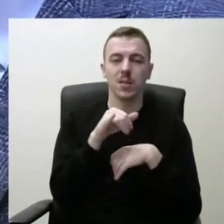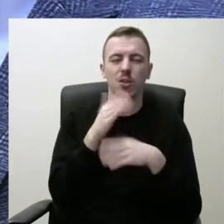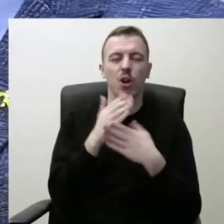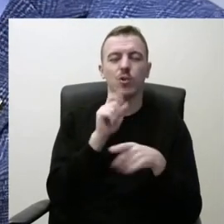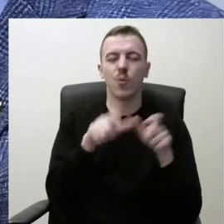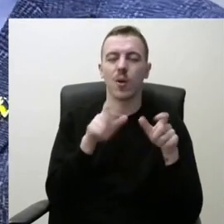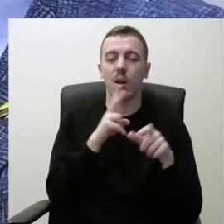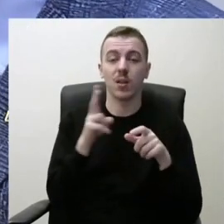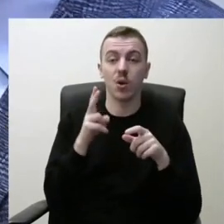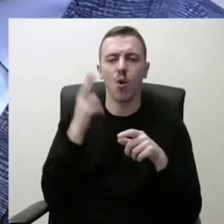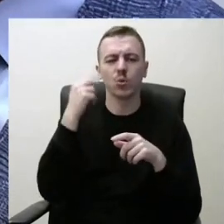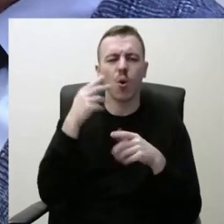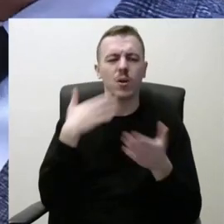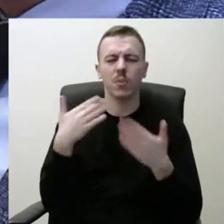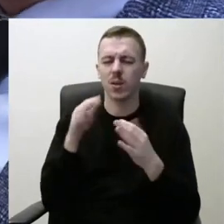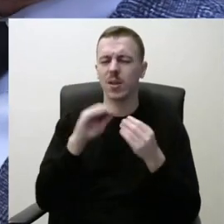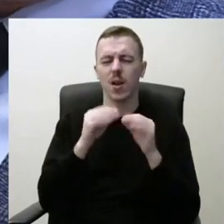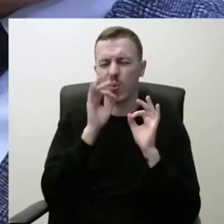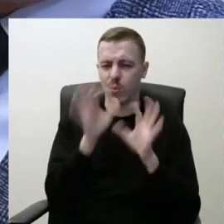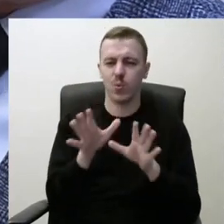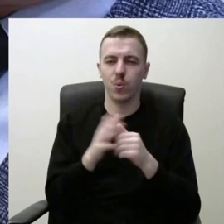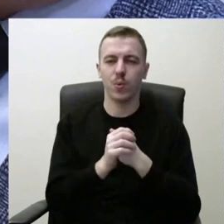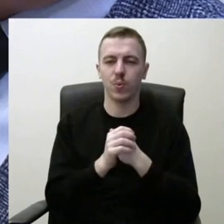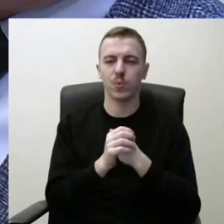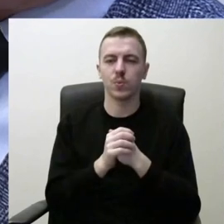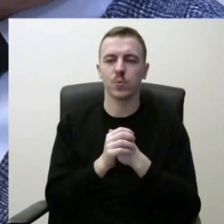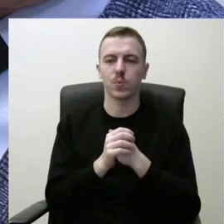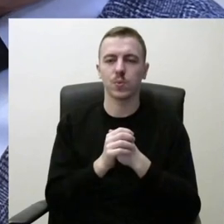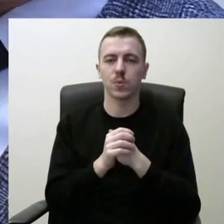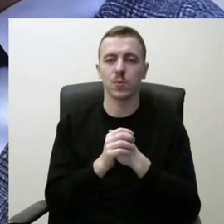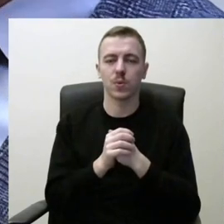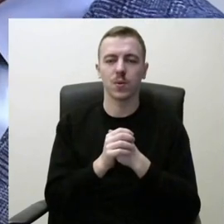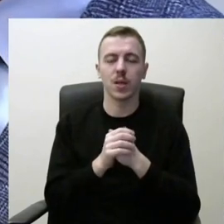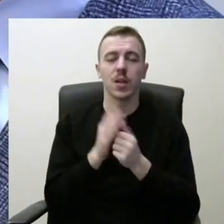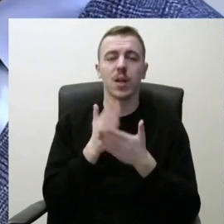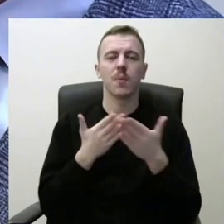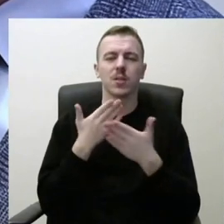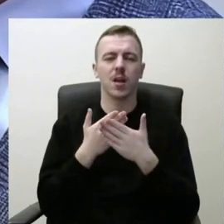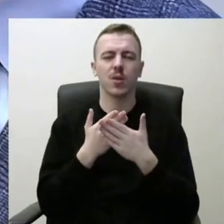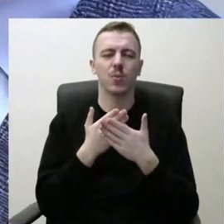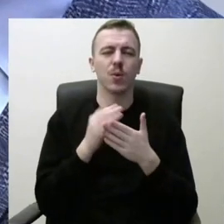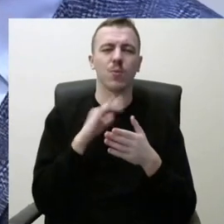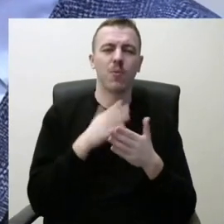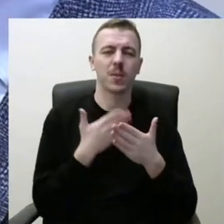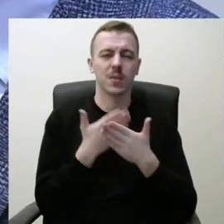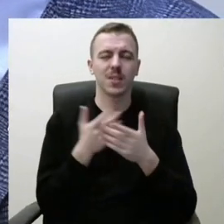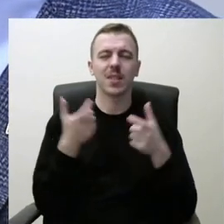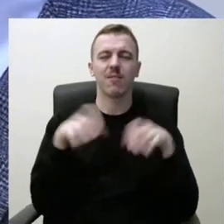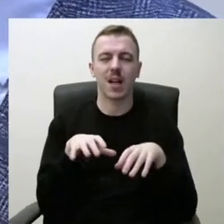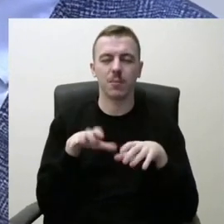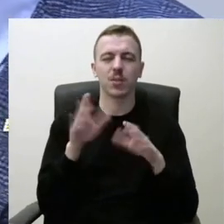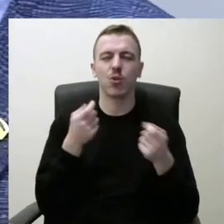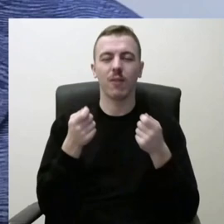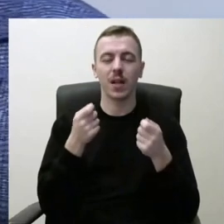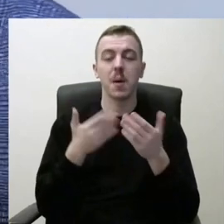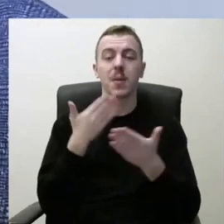jokiais kauniečiais niekas nieko nesitarė. Ir tiek, reiškia, pristatoma, kur reikia ten pristatyti, ar tai būtų, reiškia, valdybės kažkoks valdininkas pristato